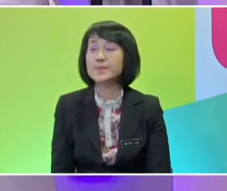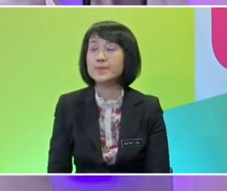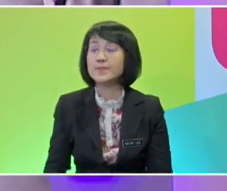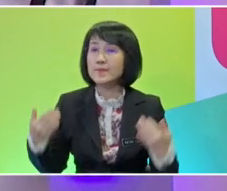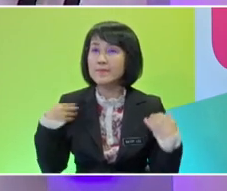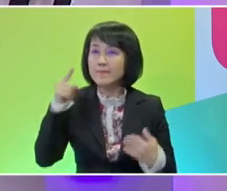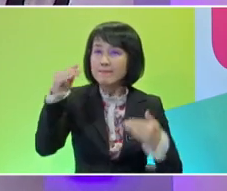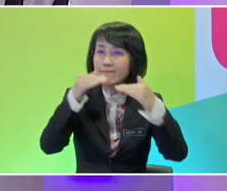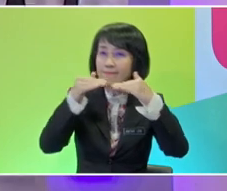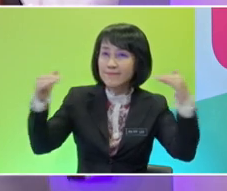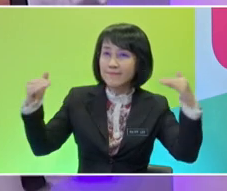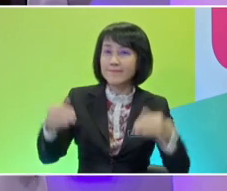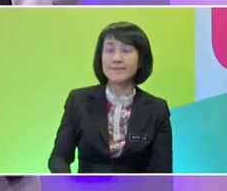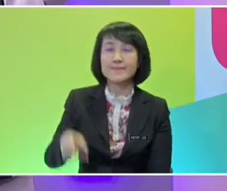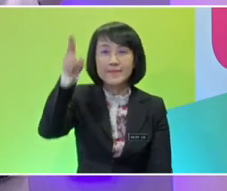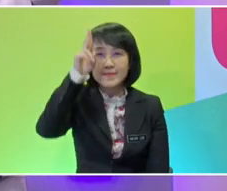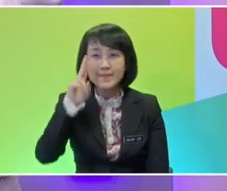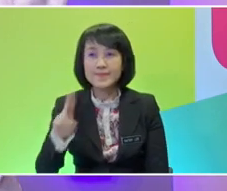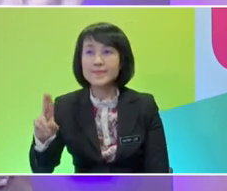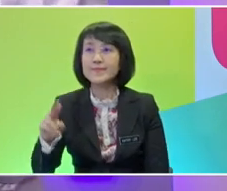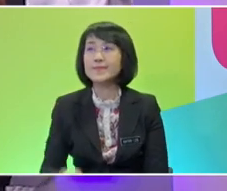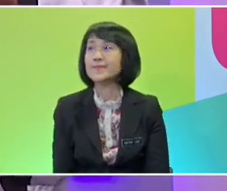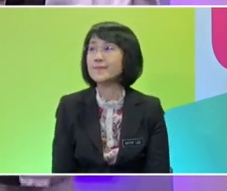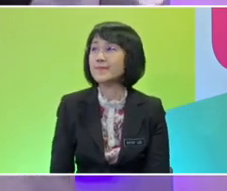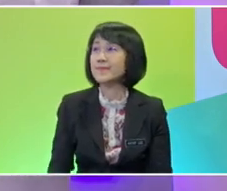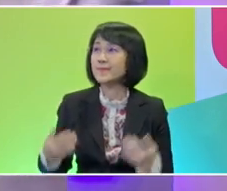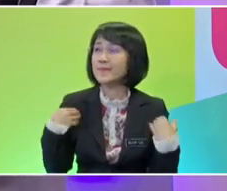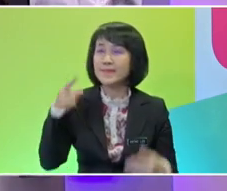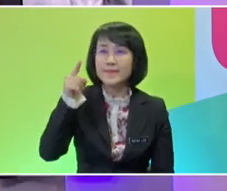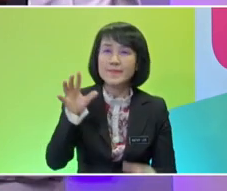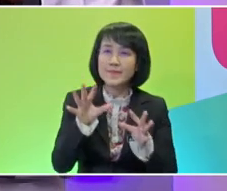status jadi dia akan dihormati kalau kita tengok singa lagi ada satu cerita